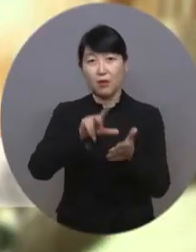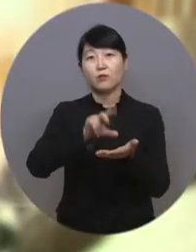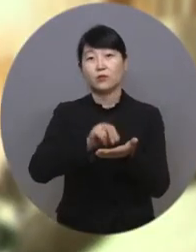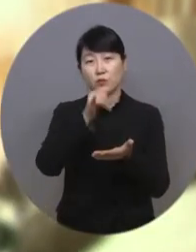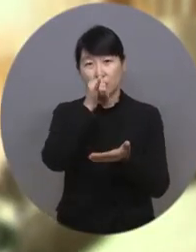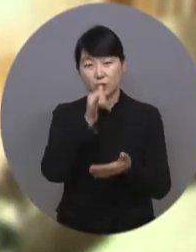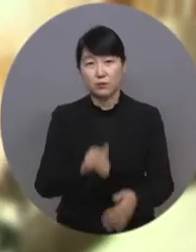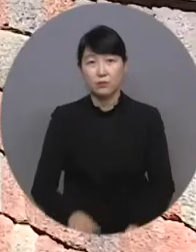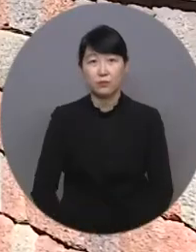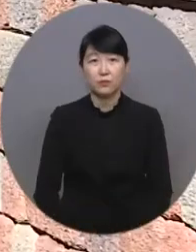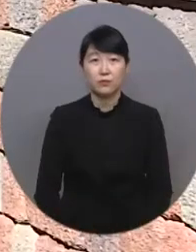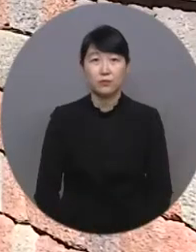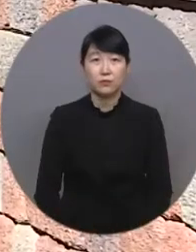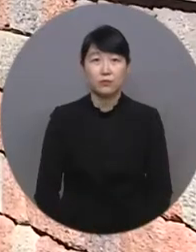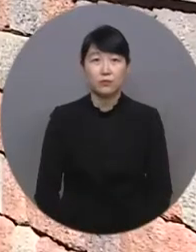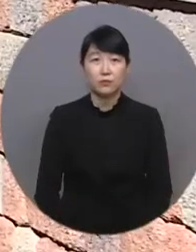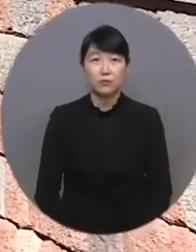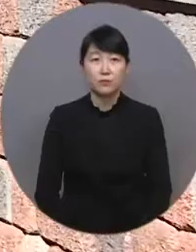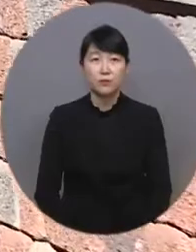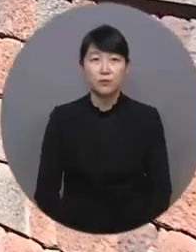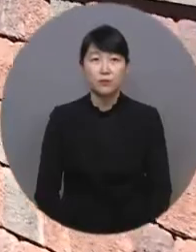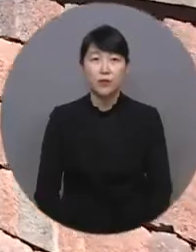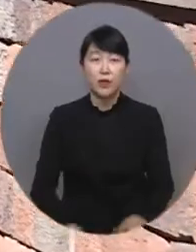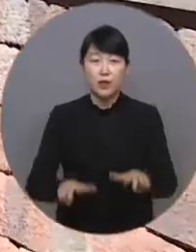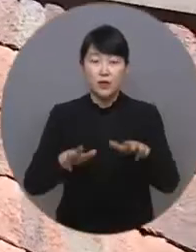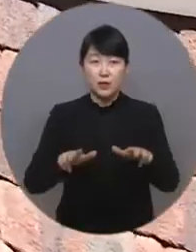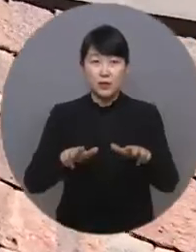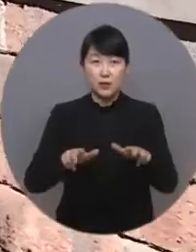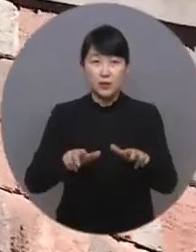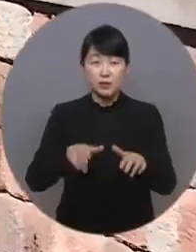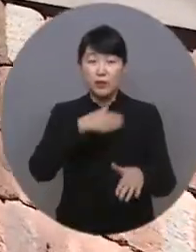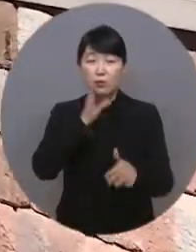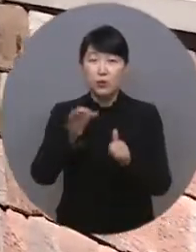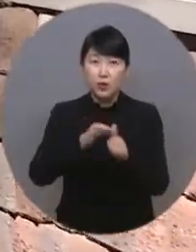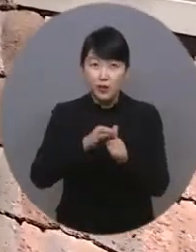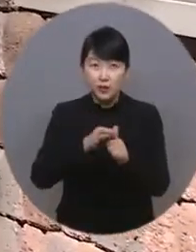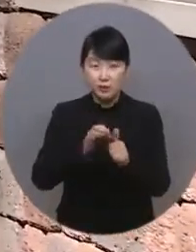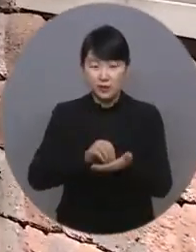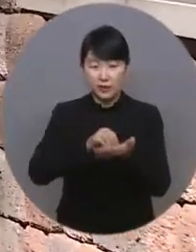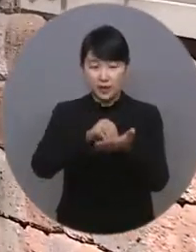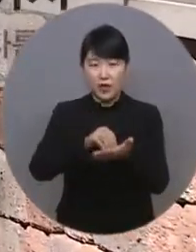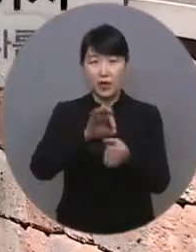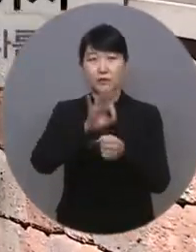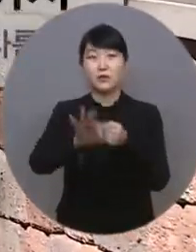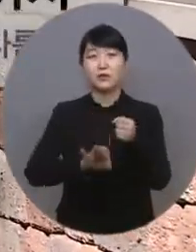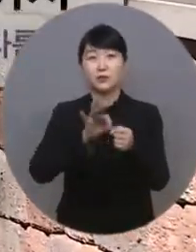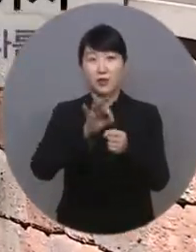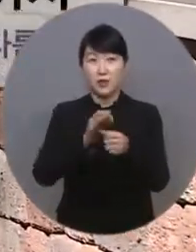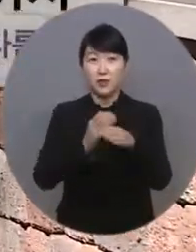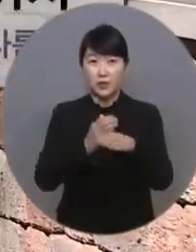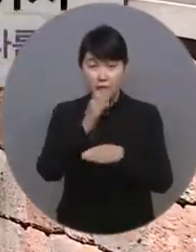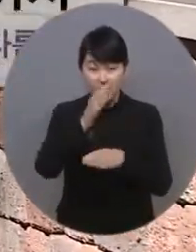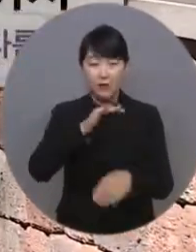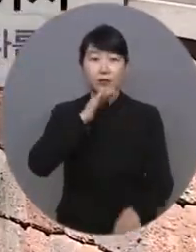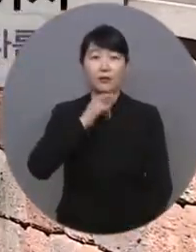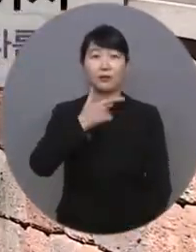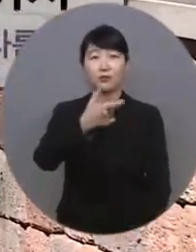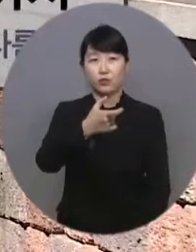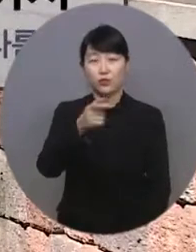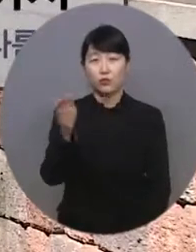제기되고 있습니다 현재 노력연금은 10년 이상 가입시 지급되고 있습니다 연금 수령 가능 연령은